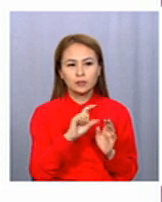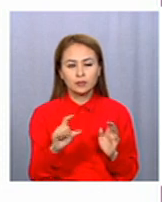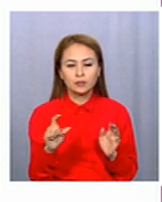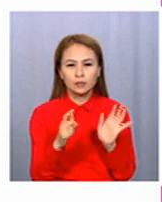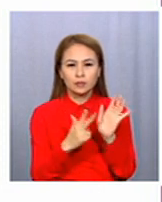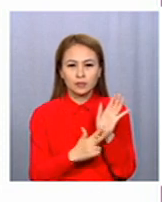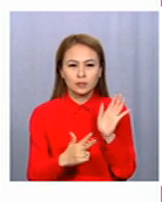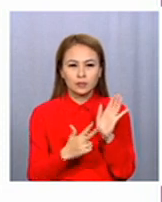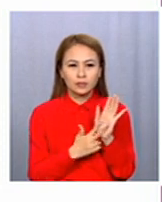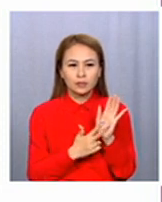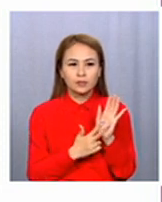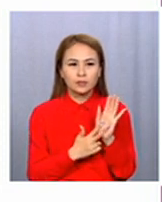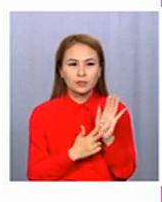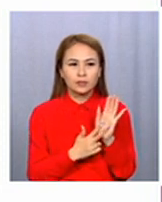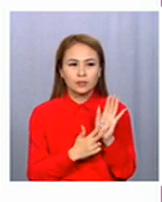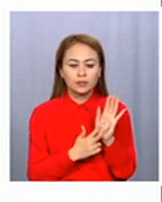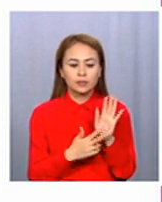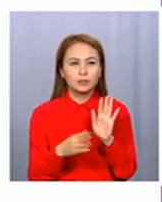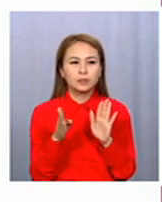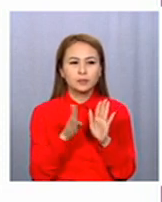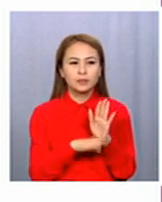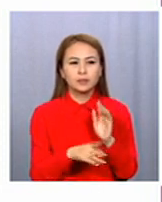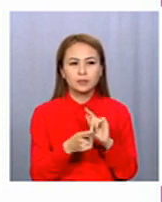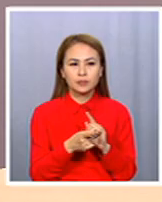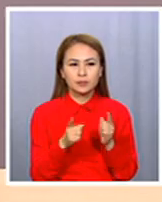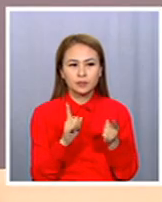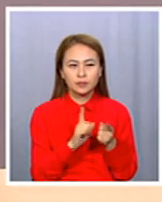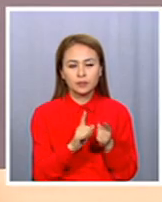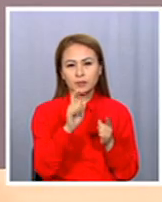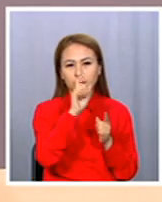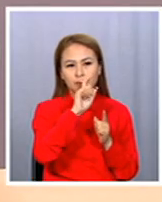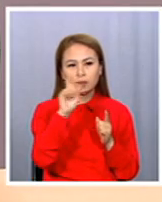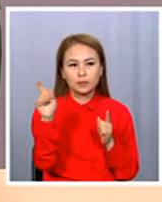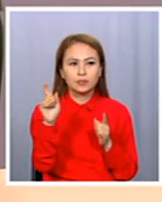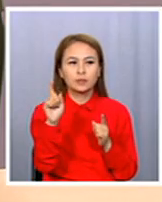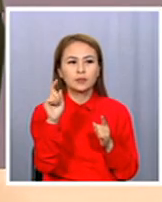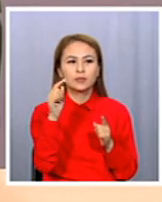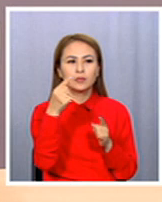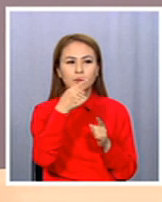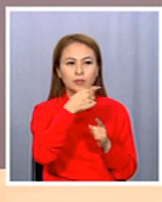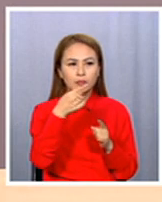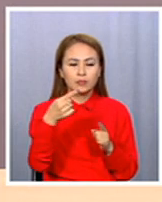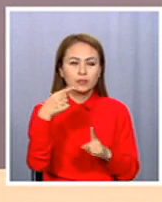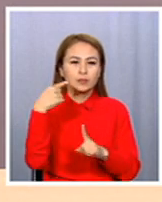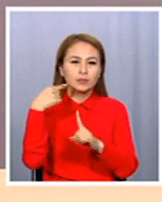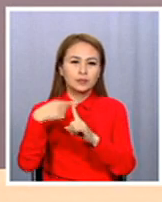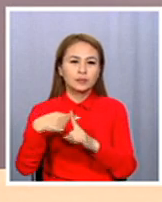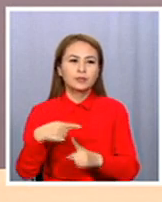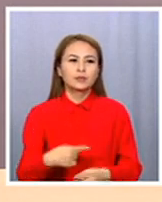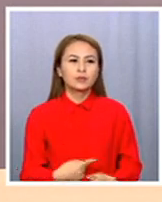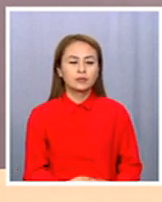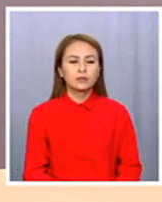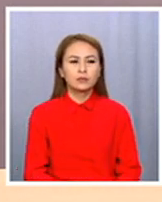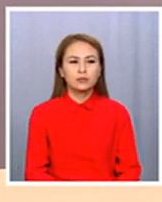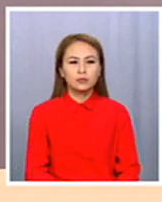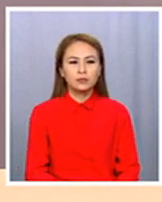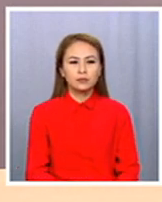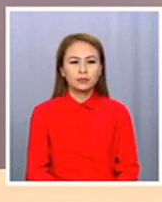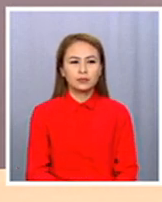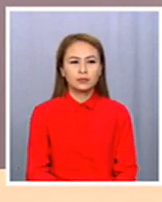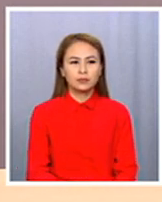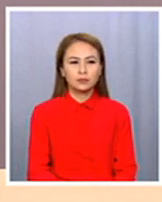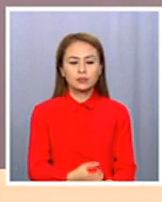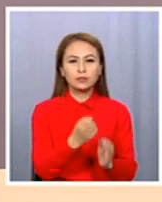астына бөлімін өзгөрсіз жазамыз, алымдарын азайтамыз, қосамыз. Яғни 12 мен